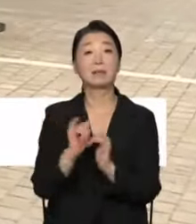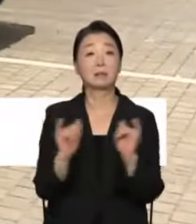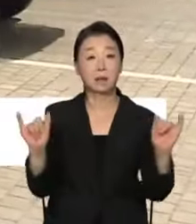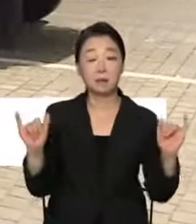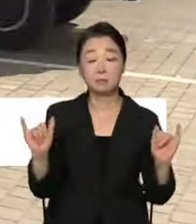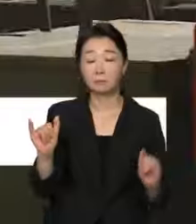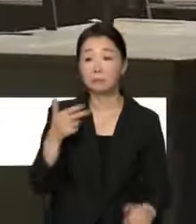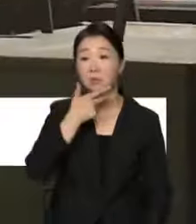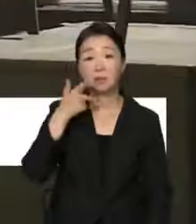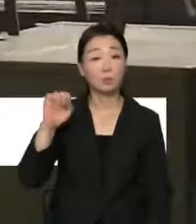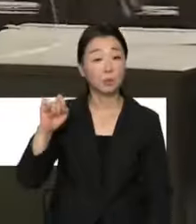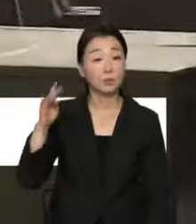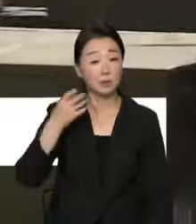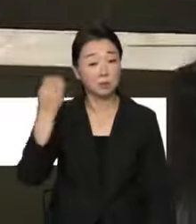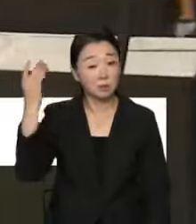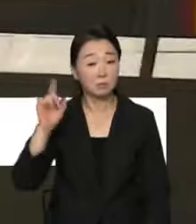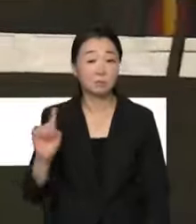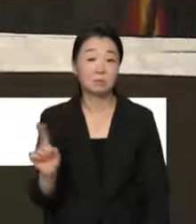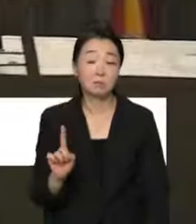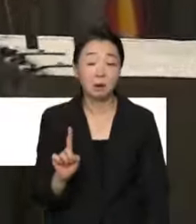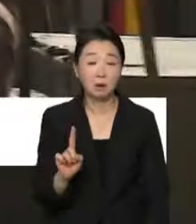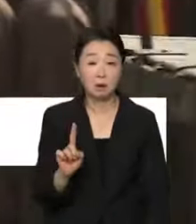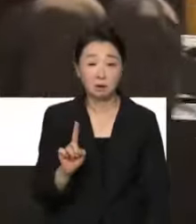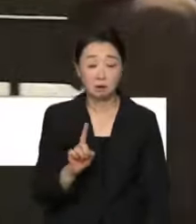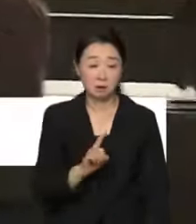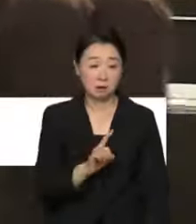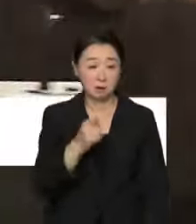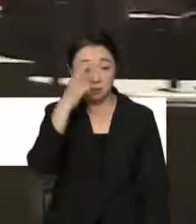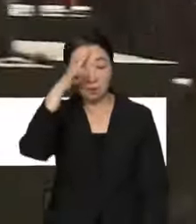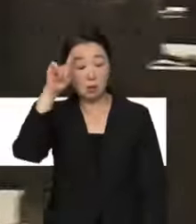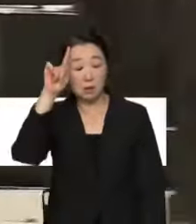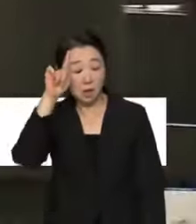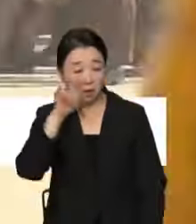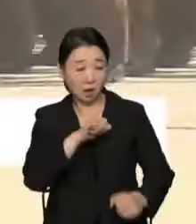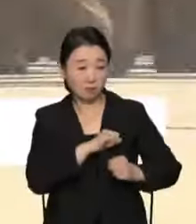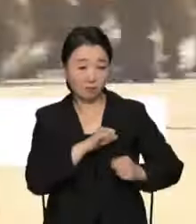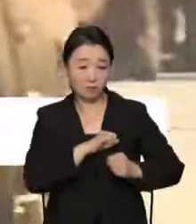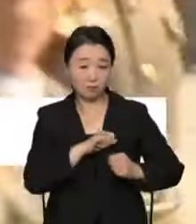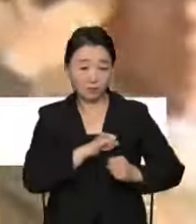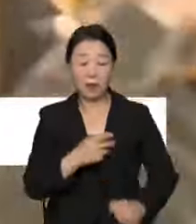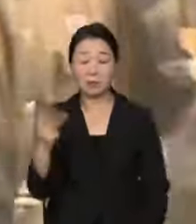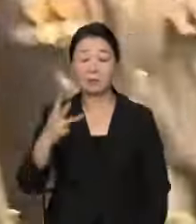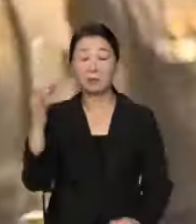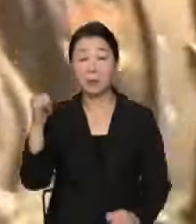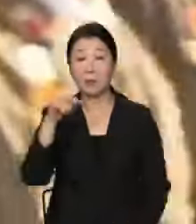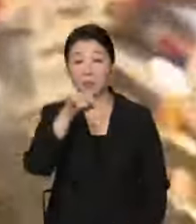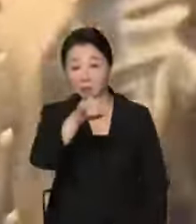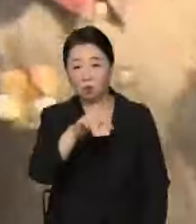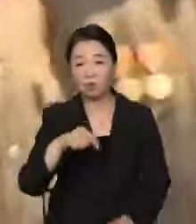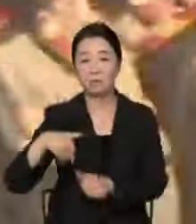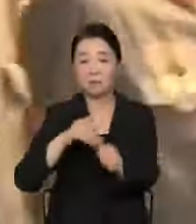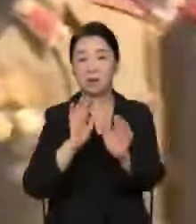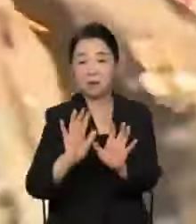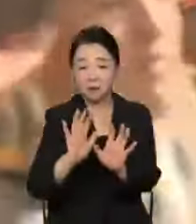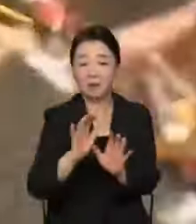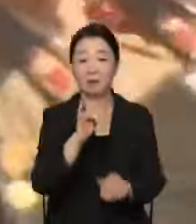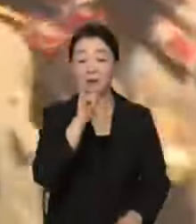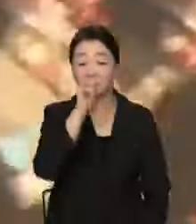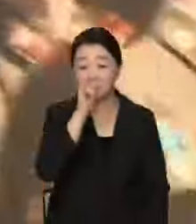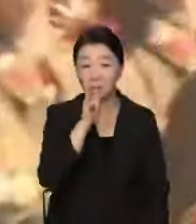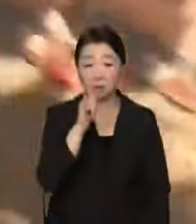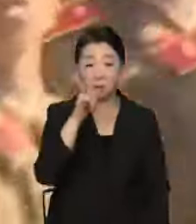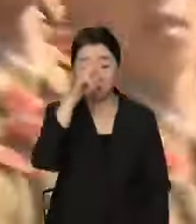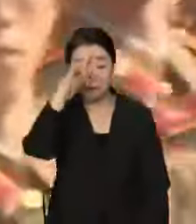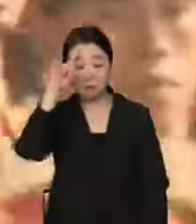영국 BBC는 러시아가 3천 명가량의 북한군 특수부대를 쿠르스크주에 배치할 예정이라고 전했습니다. 러시아는